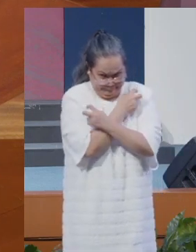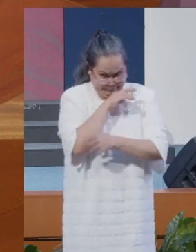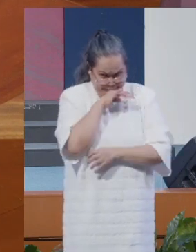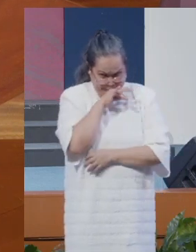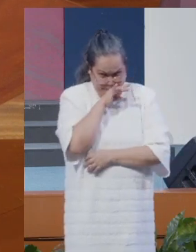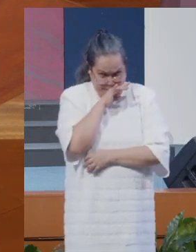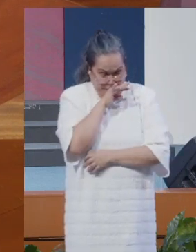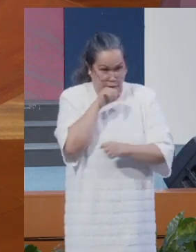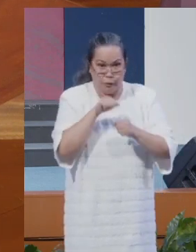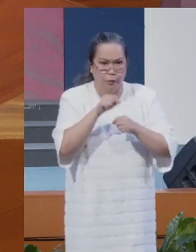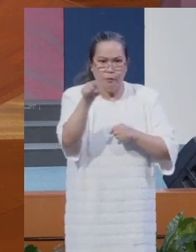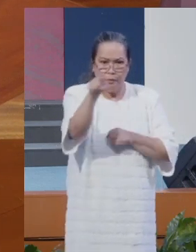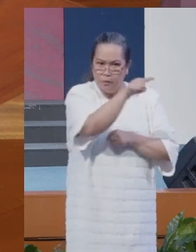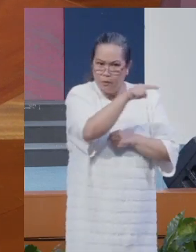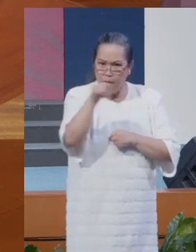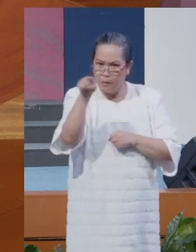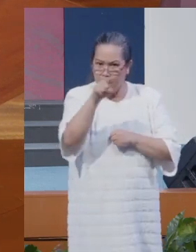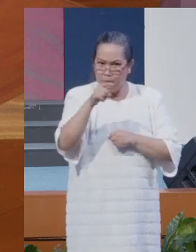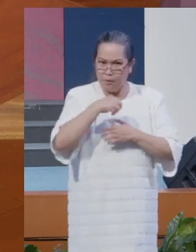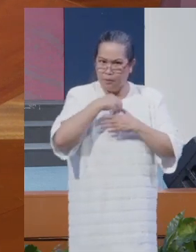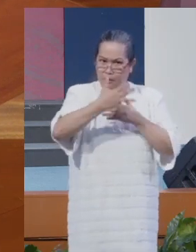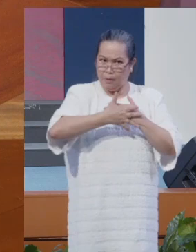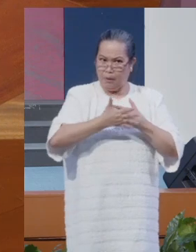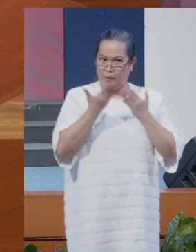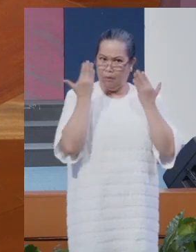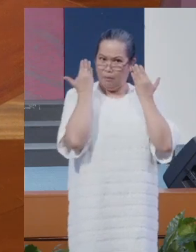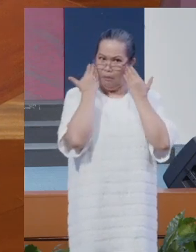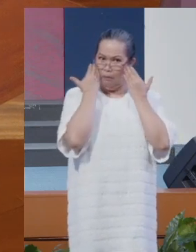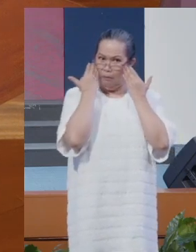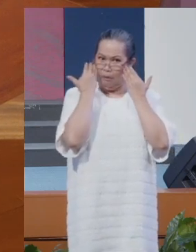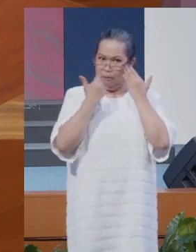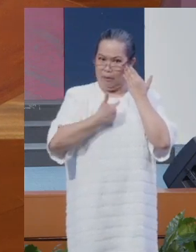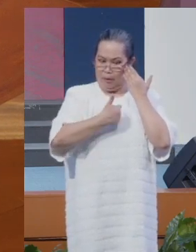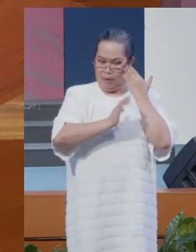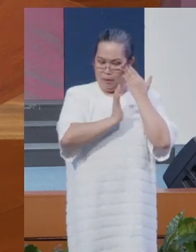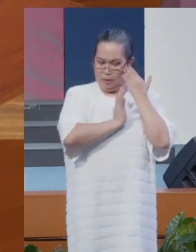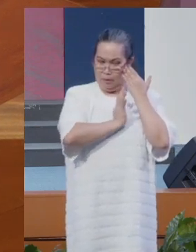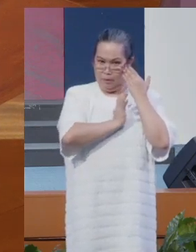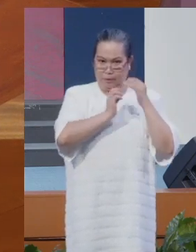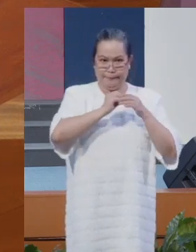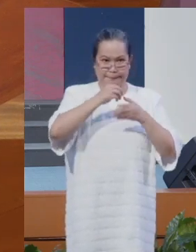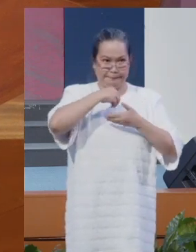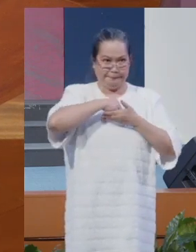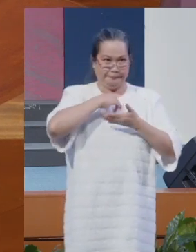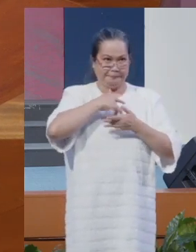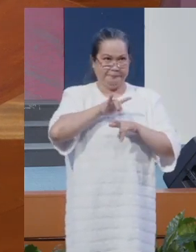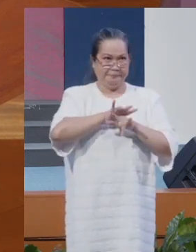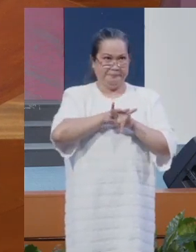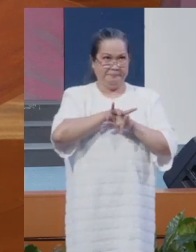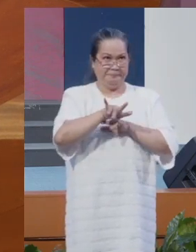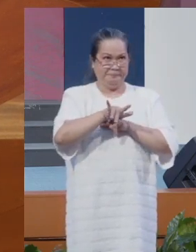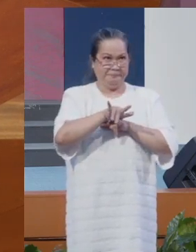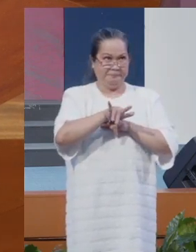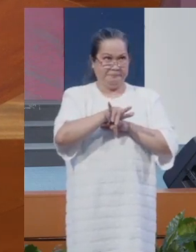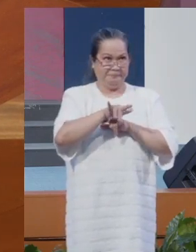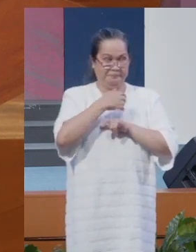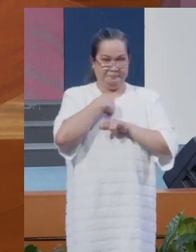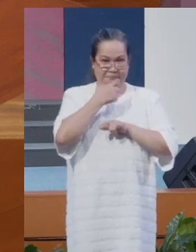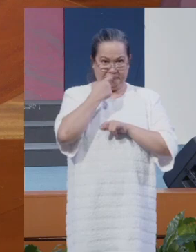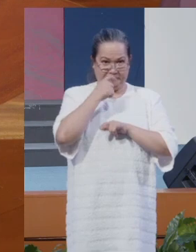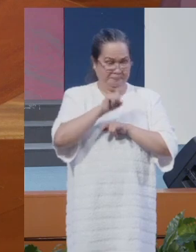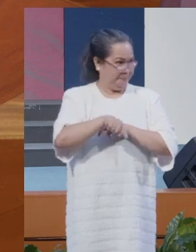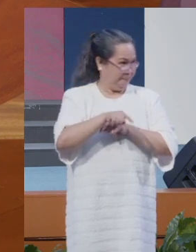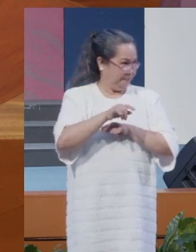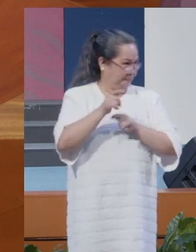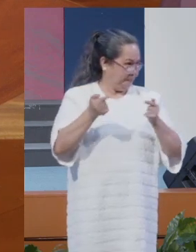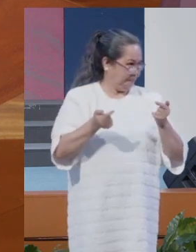also outwardly appear righteous to others, but within you are full of hypocrisy and lawlessness." Ang